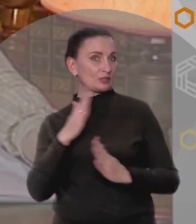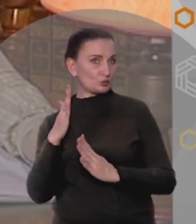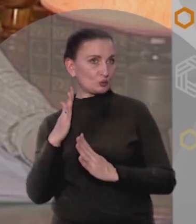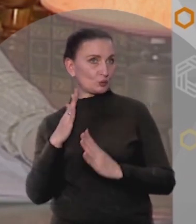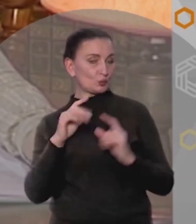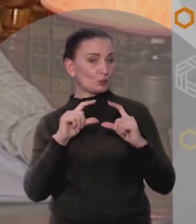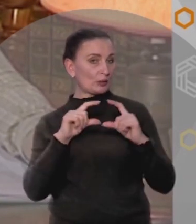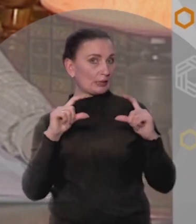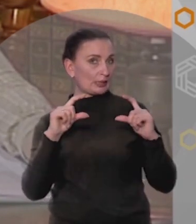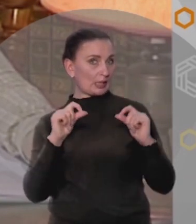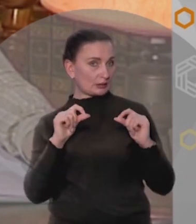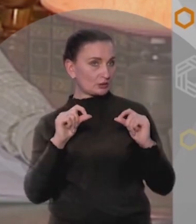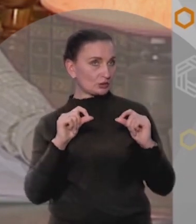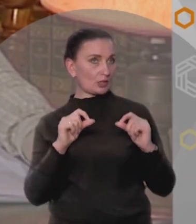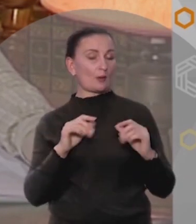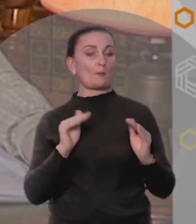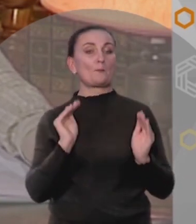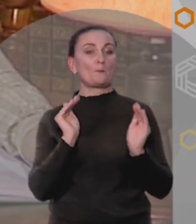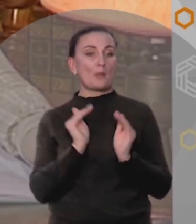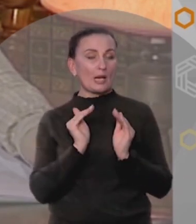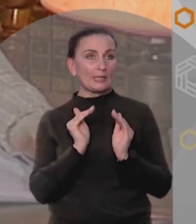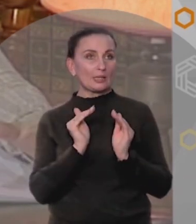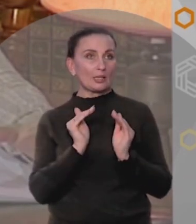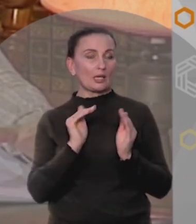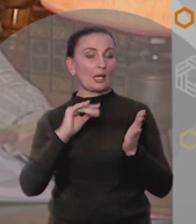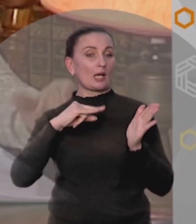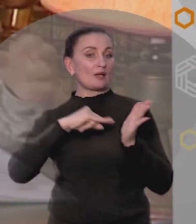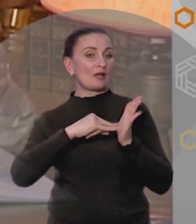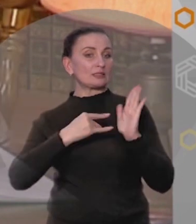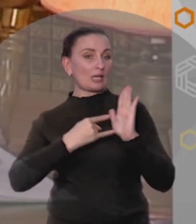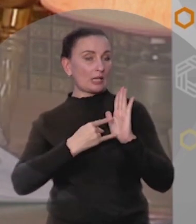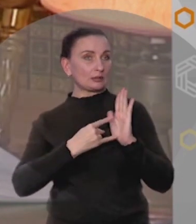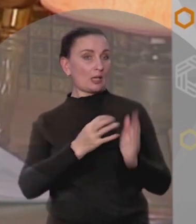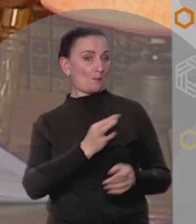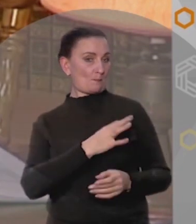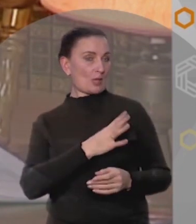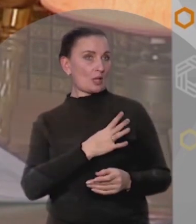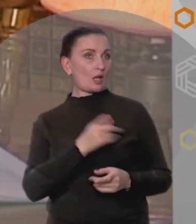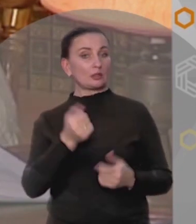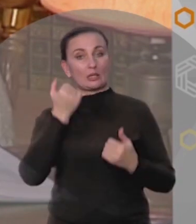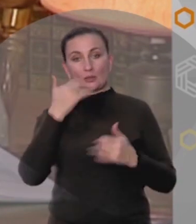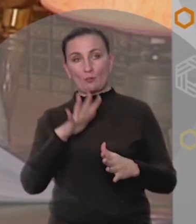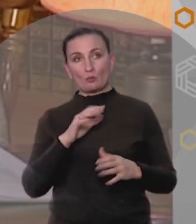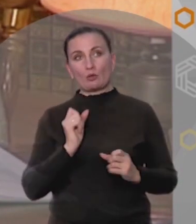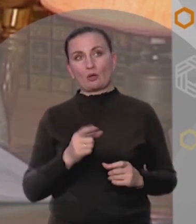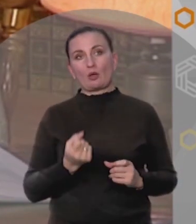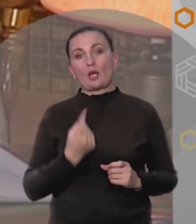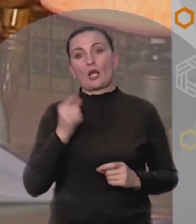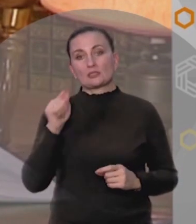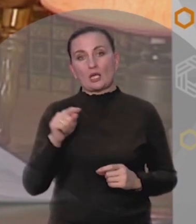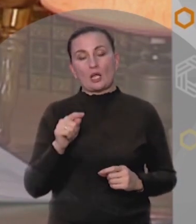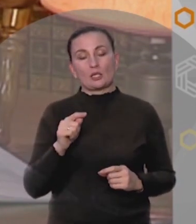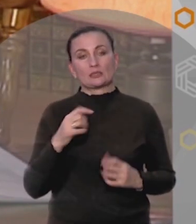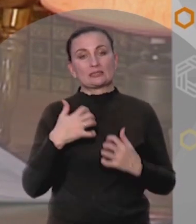Жила-была в лесу клеточка. Обычная такая маленькая, квадратная, белая. Она уже не